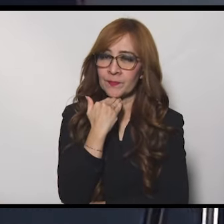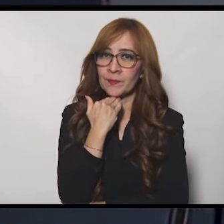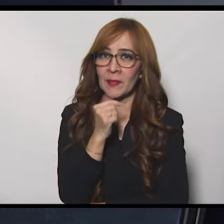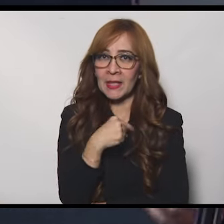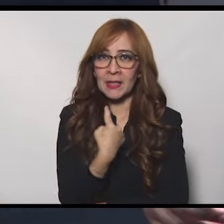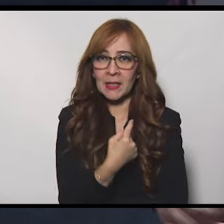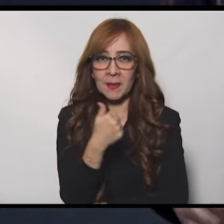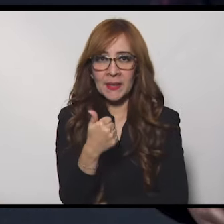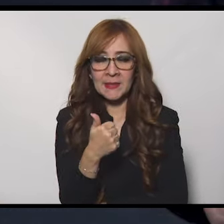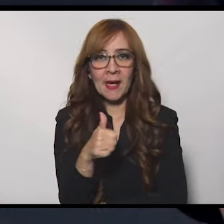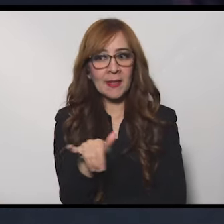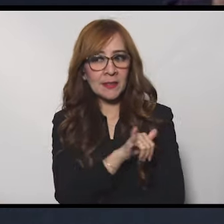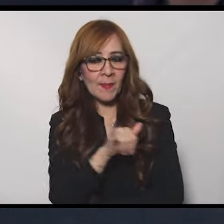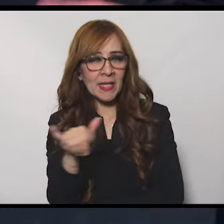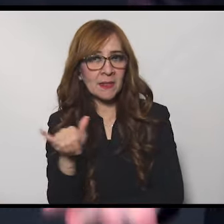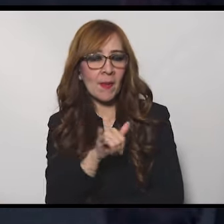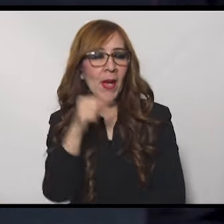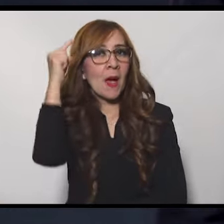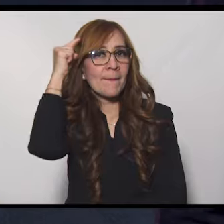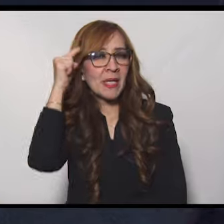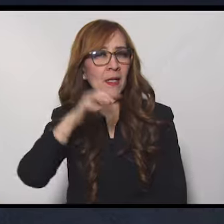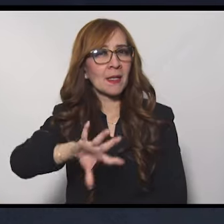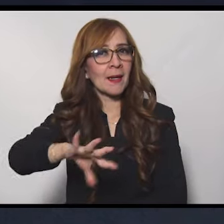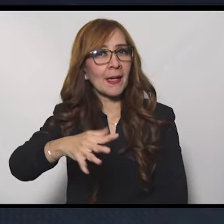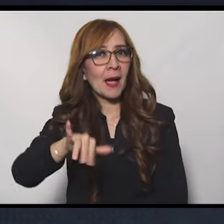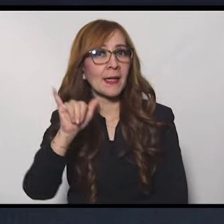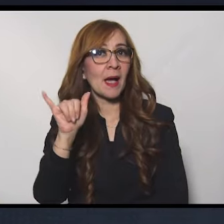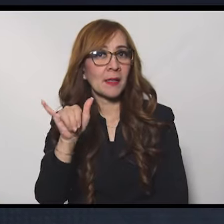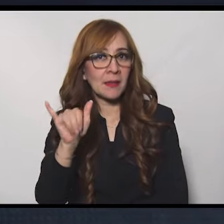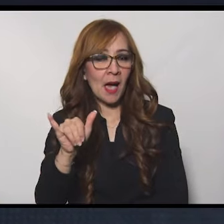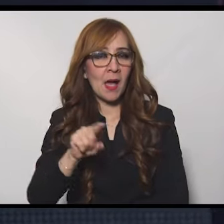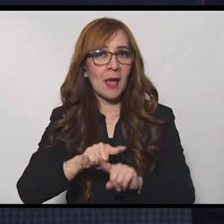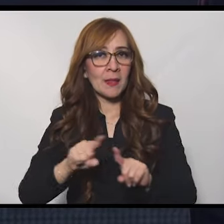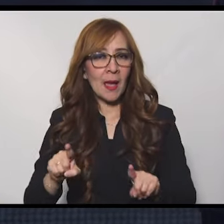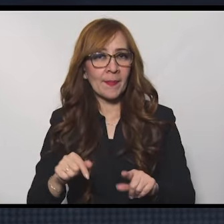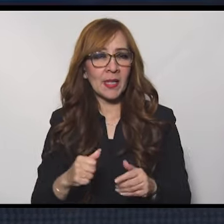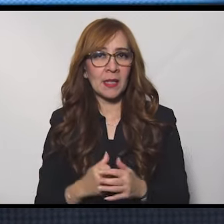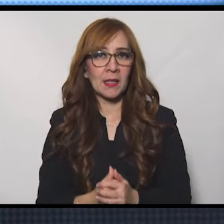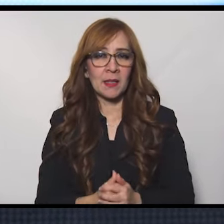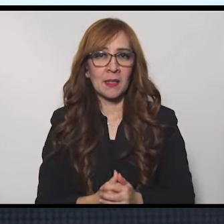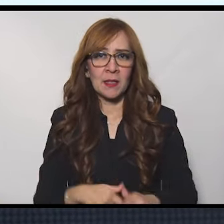Kita boleh sama-sama berpikir, somehow yes, tapi brokenness itu